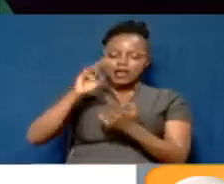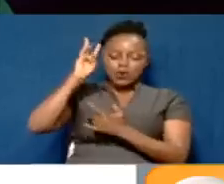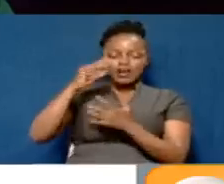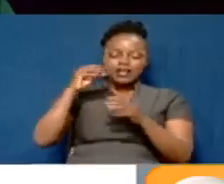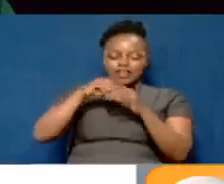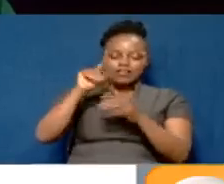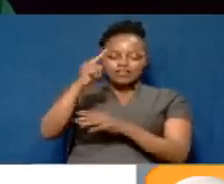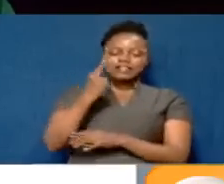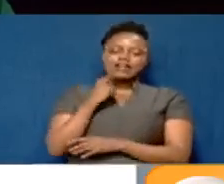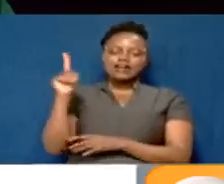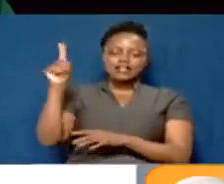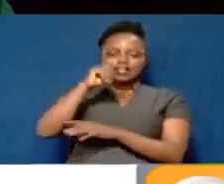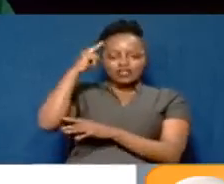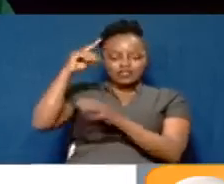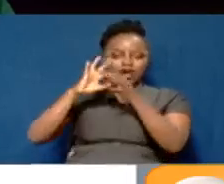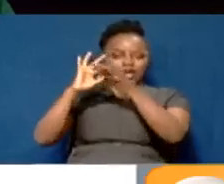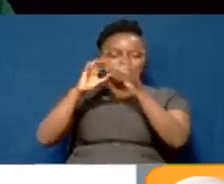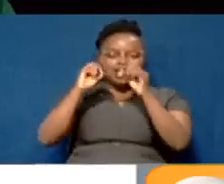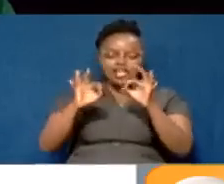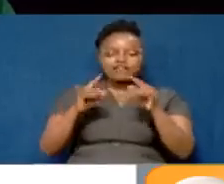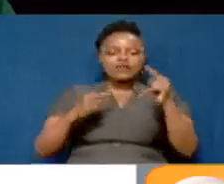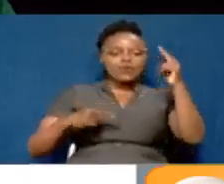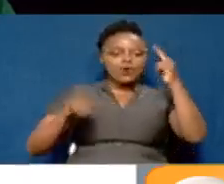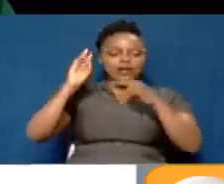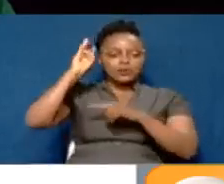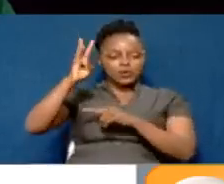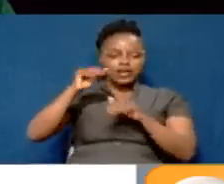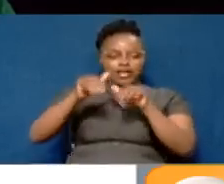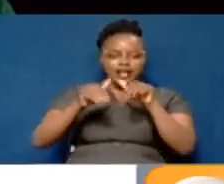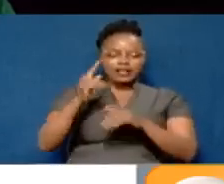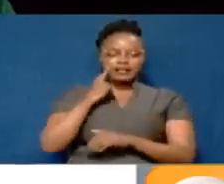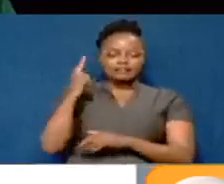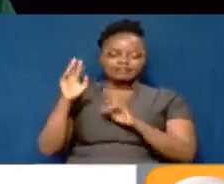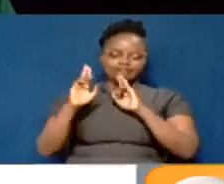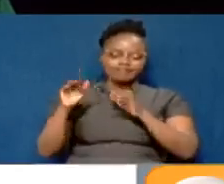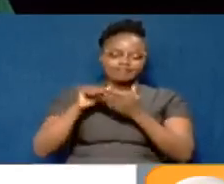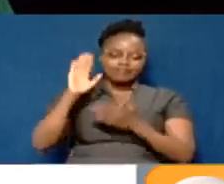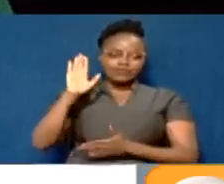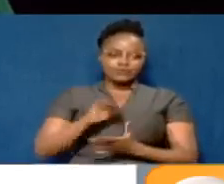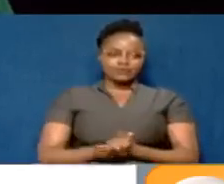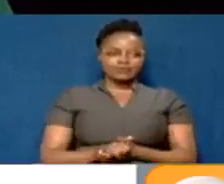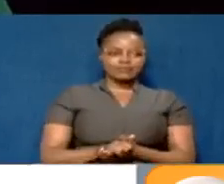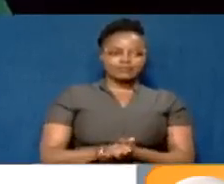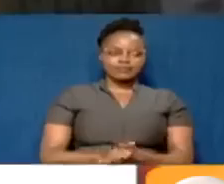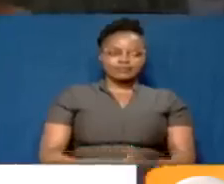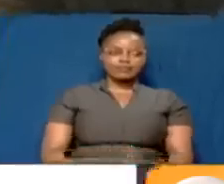100 za serikali ya Azimio endapo atashinda uchaguzi. Huyu hapa Steve Chitera na maelezo zaidi.